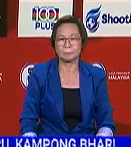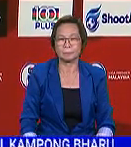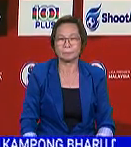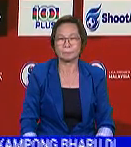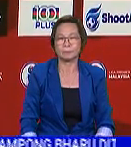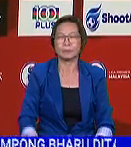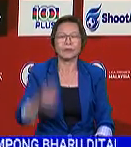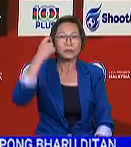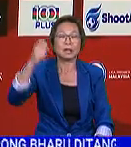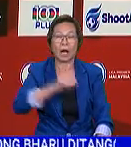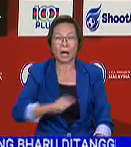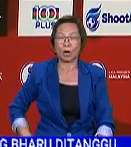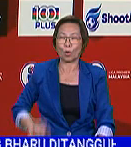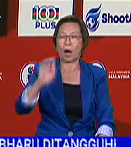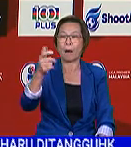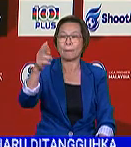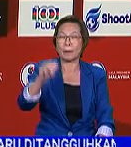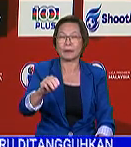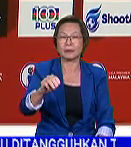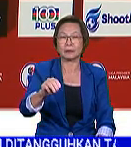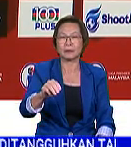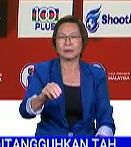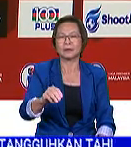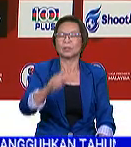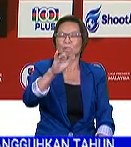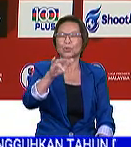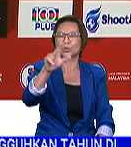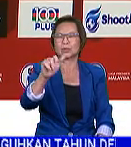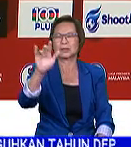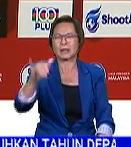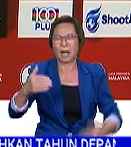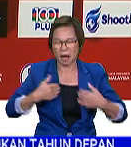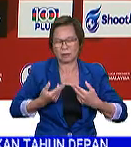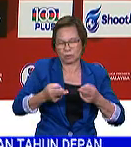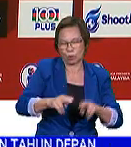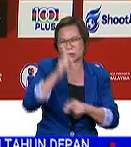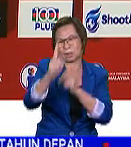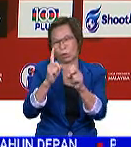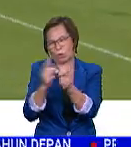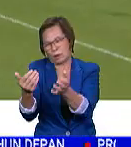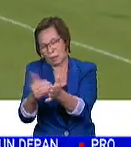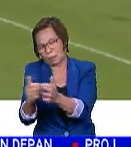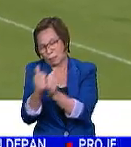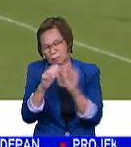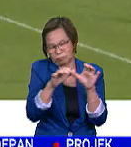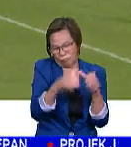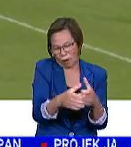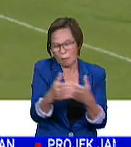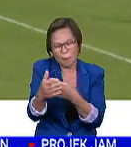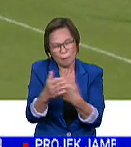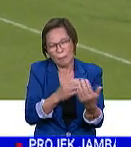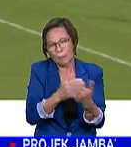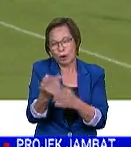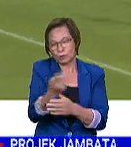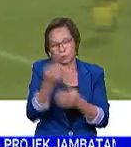Hai menurut situsagung FM Muhammad Syaiful Dea mubakab Putri masih mempunyai pagi kontrak setahun lagi bersama pasukan namun